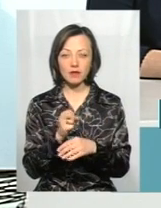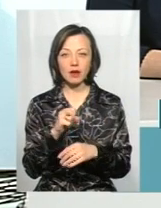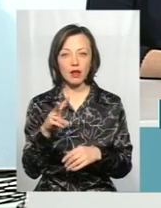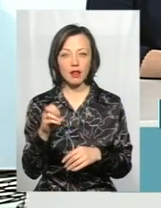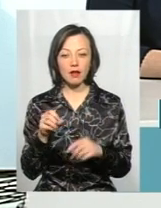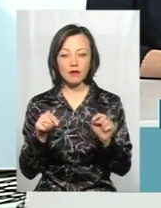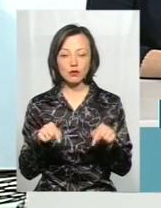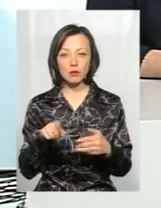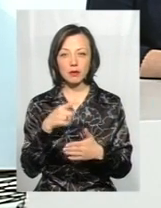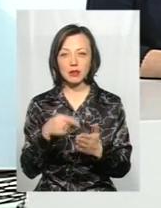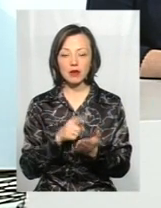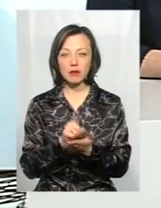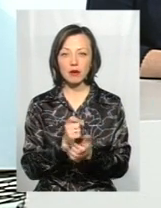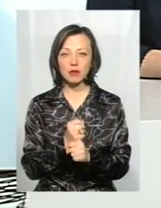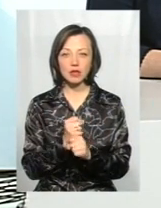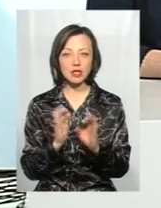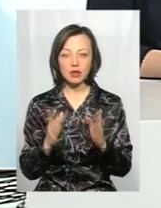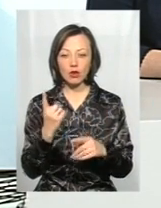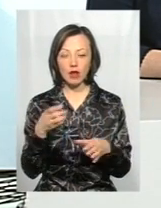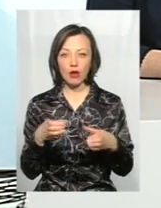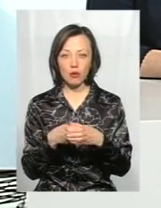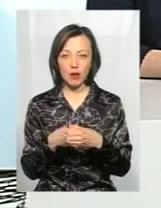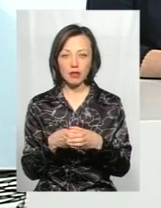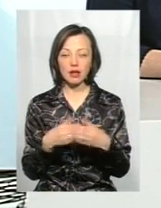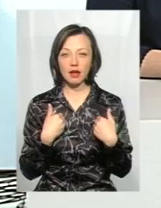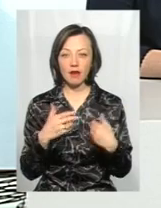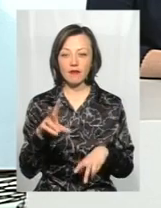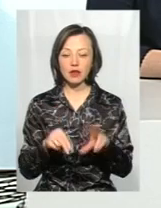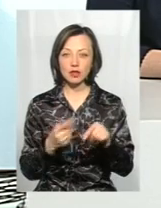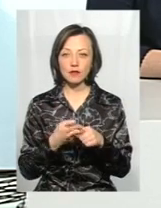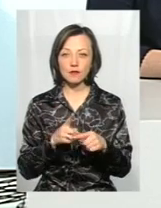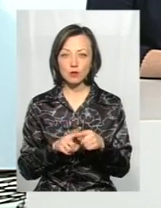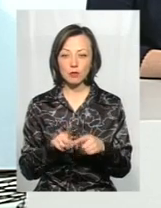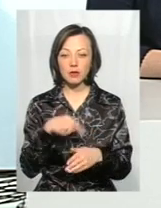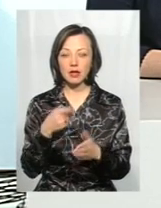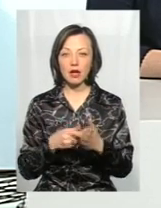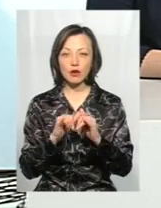в цьому питанні має працювати не тільки одна громада. Я вважаю, що в